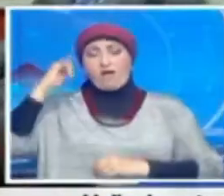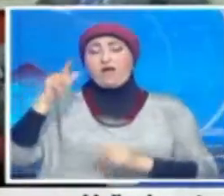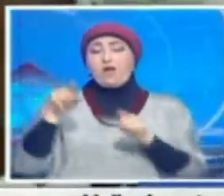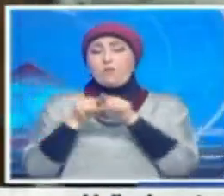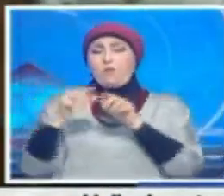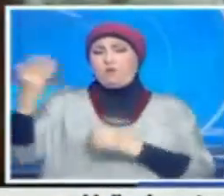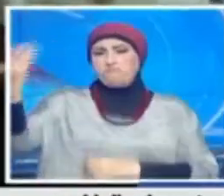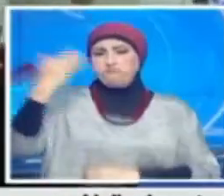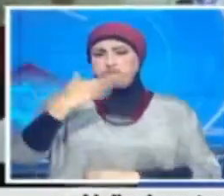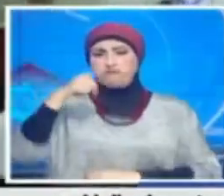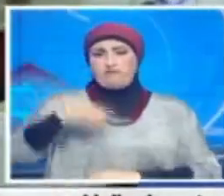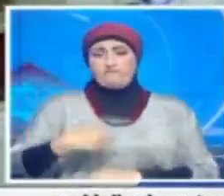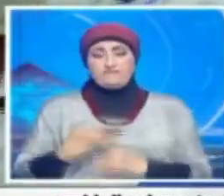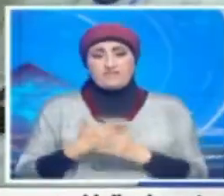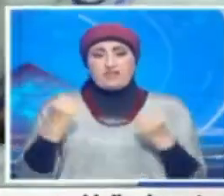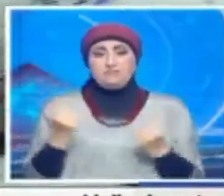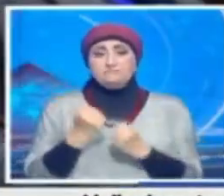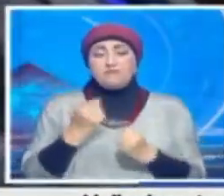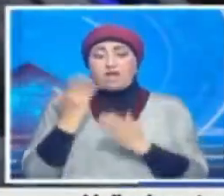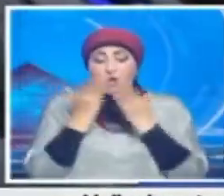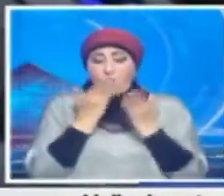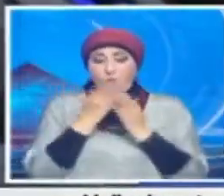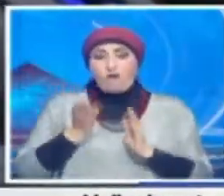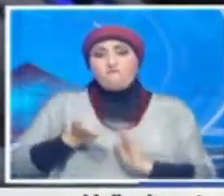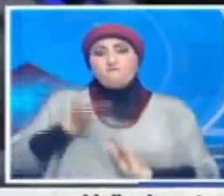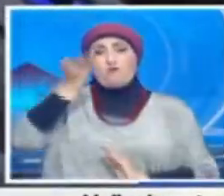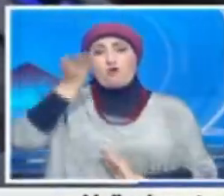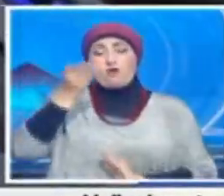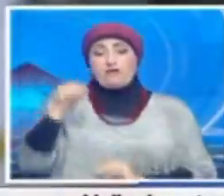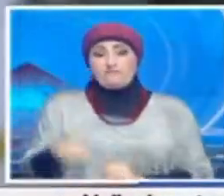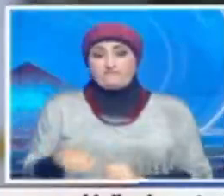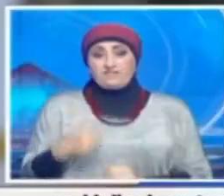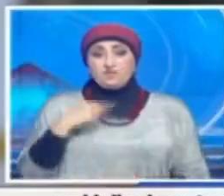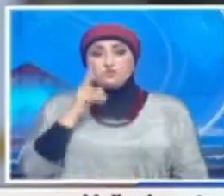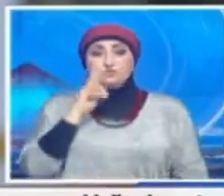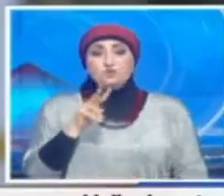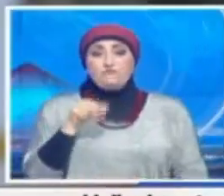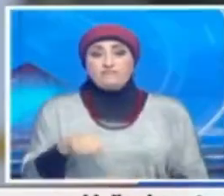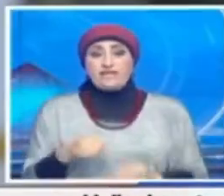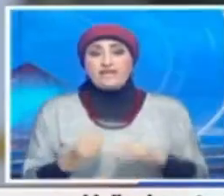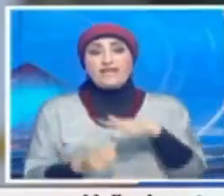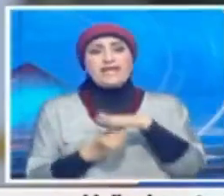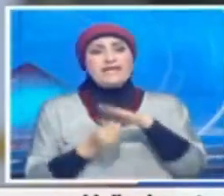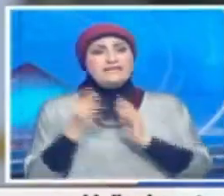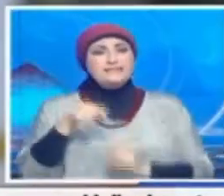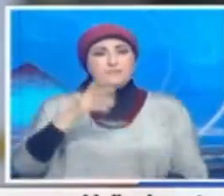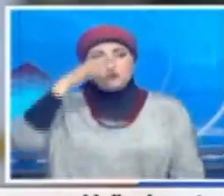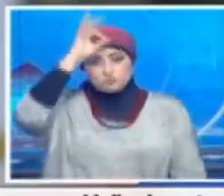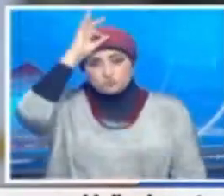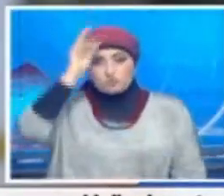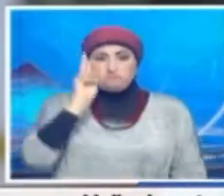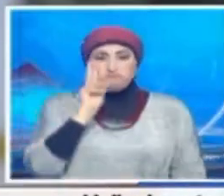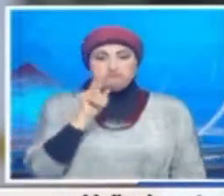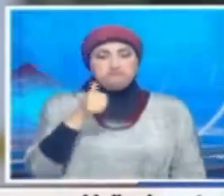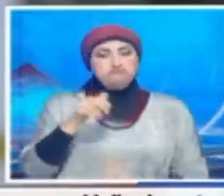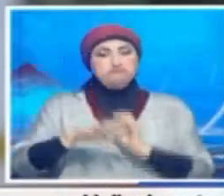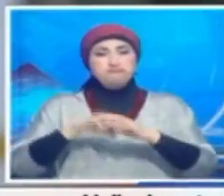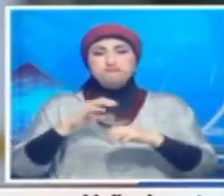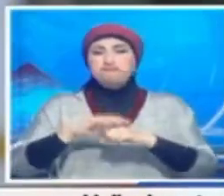والشقيقة لاستكمال دراستهم العليا. شفت قد ايه أكاديمية الشرطة بيهتموا وبيركزوا في